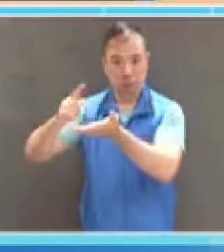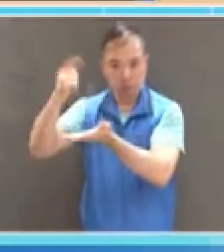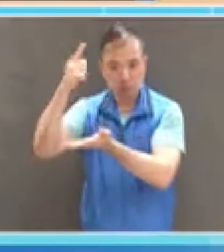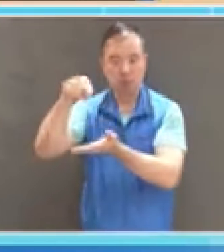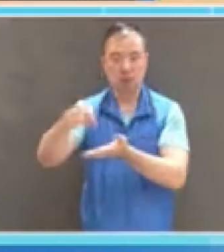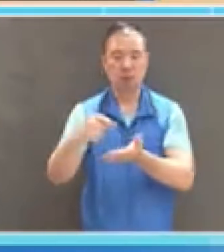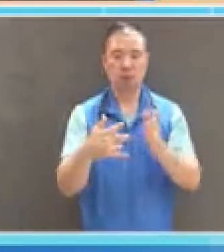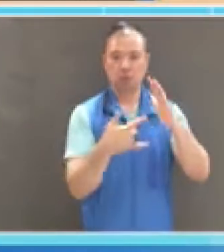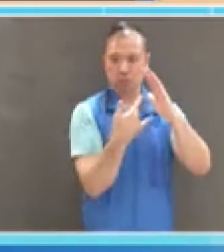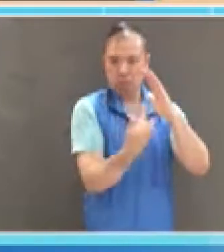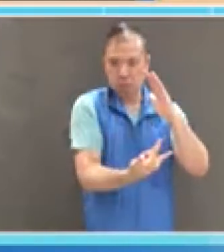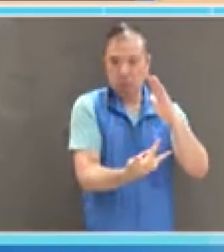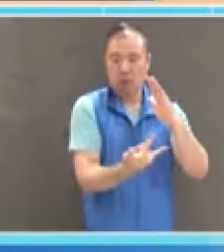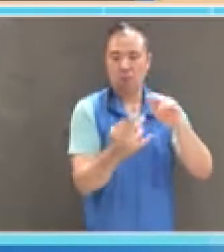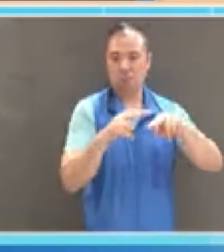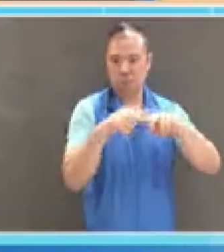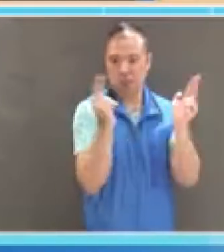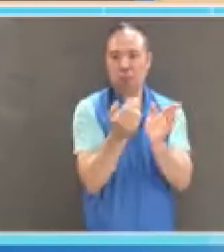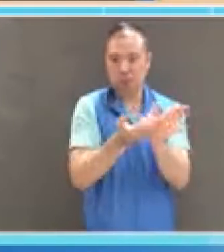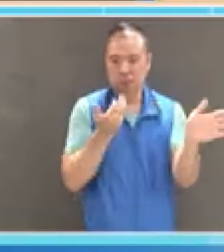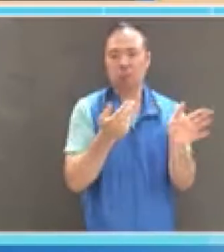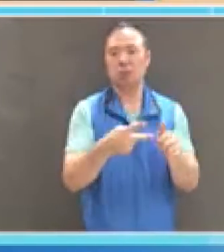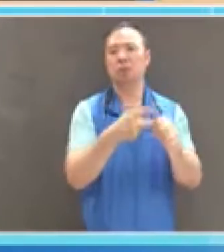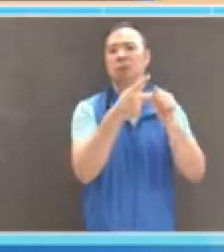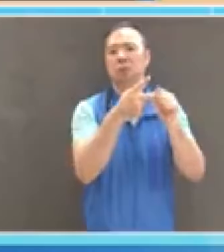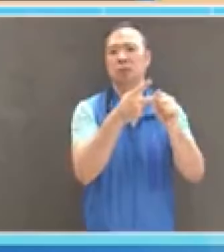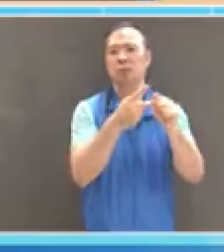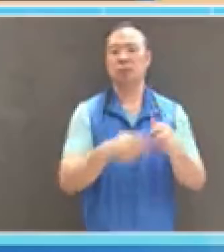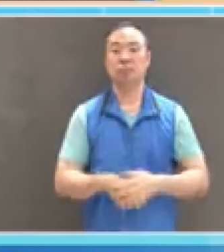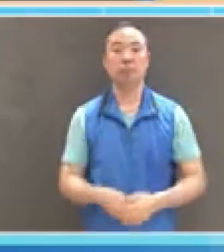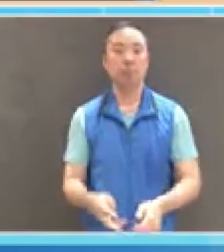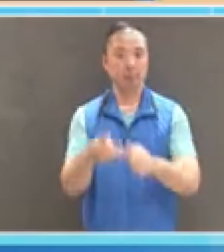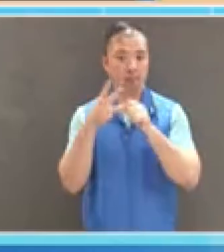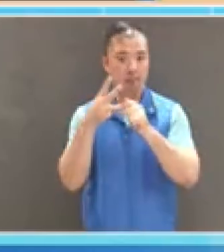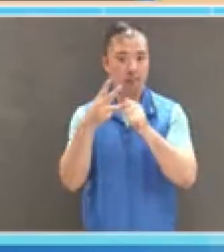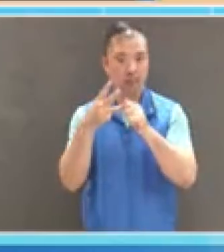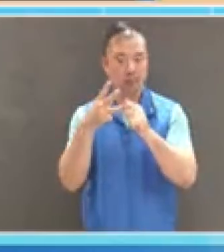除了主席境外，管控境内，咱还阁继续拼。